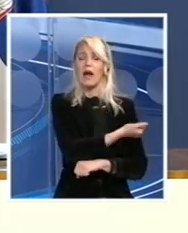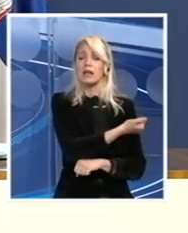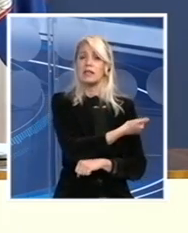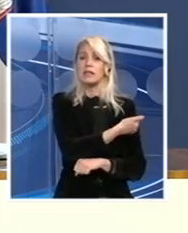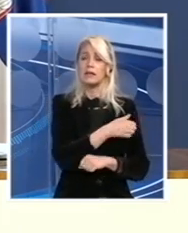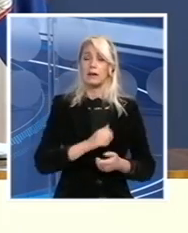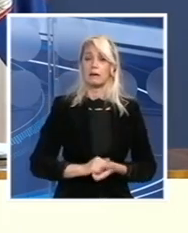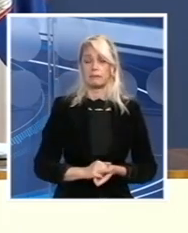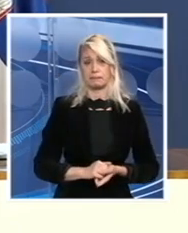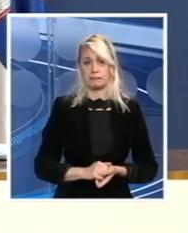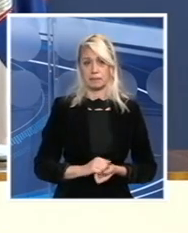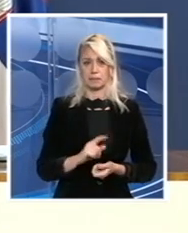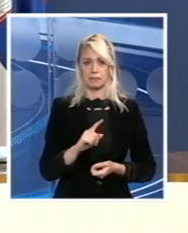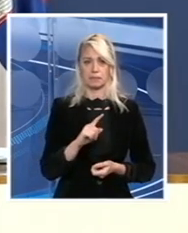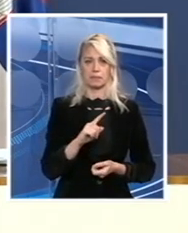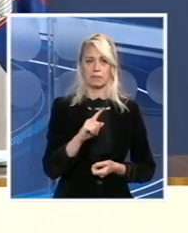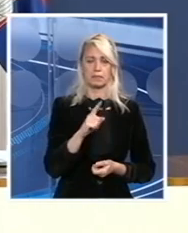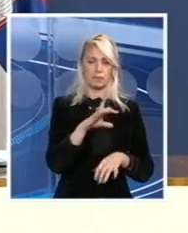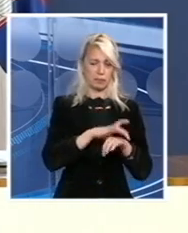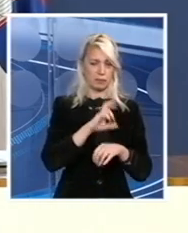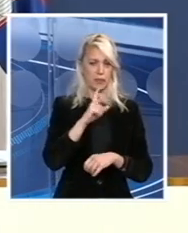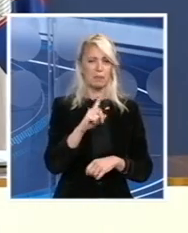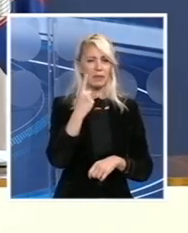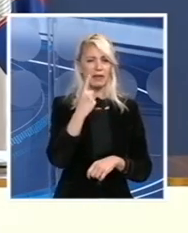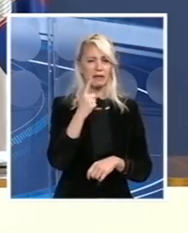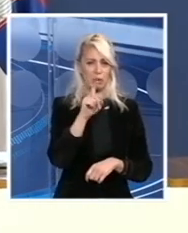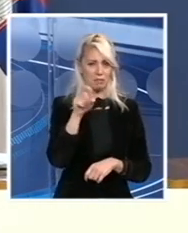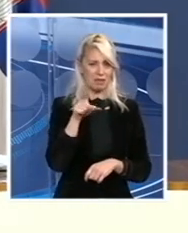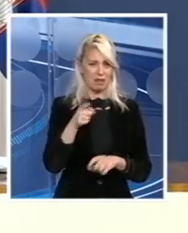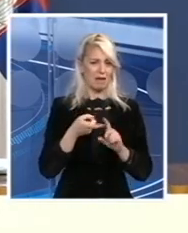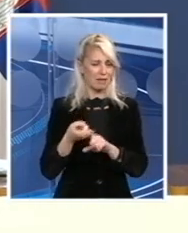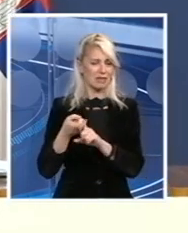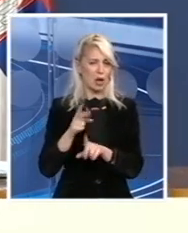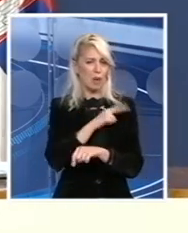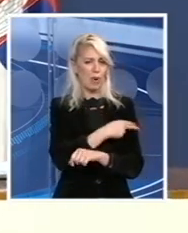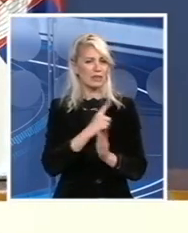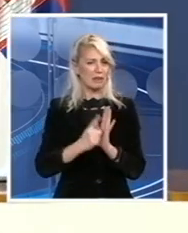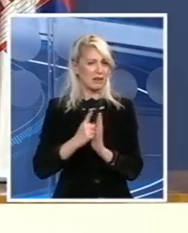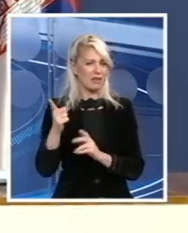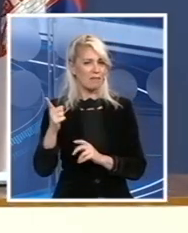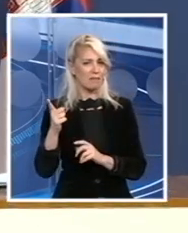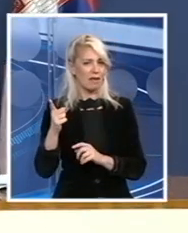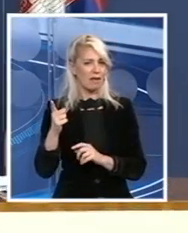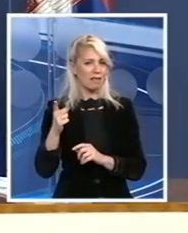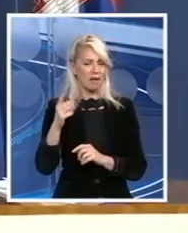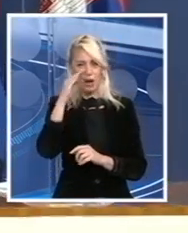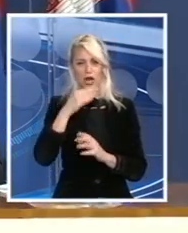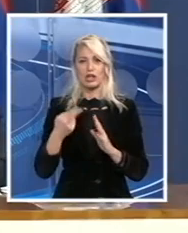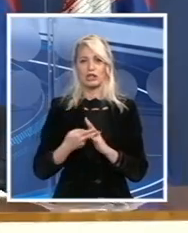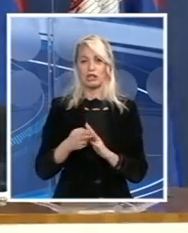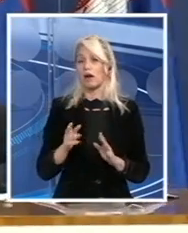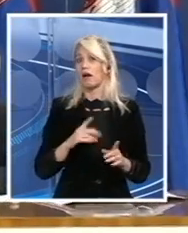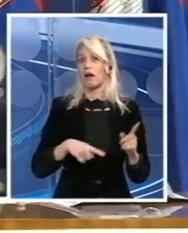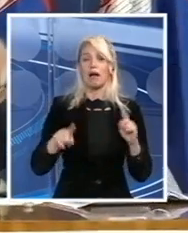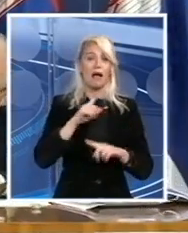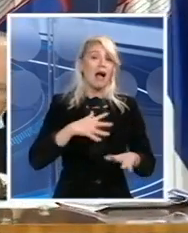Hvala vam. Prvo pitanje koje se odnosi na privremenu bolnicu Čajer, na to bili smo zaista svi prilično euforični i